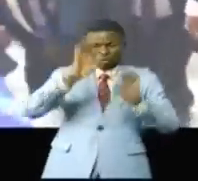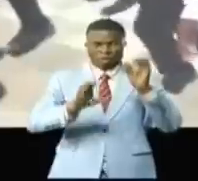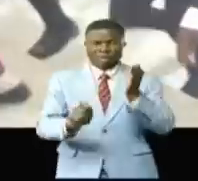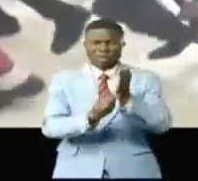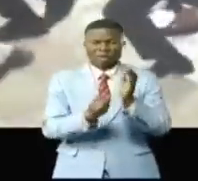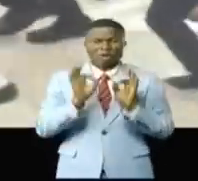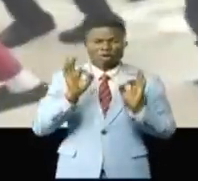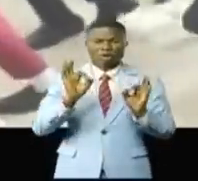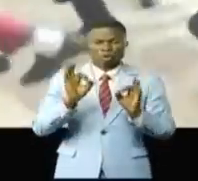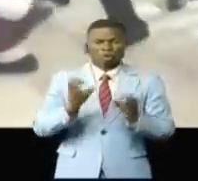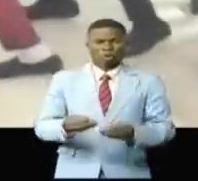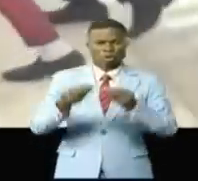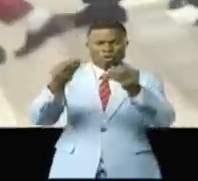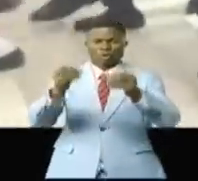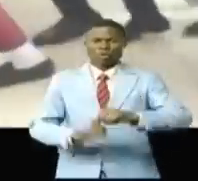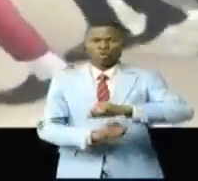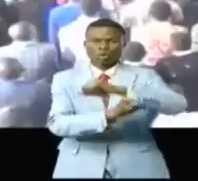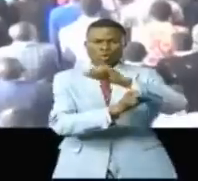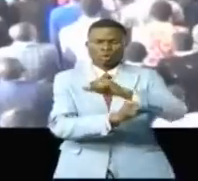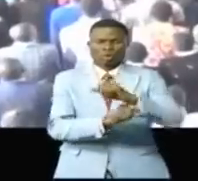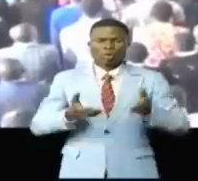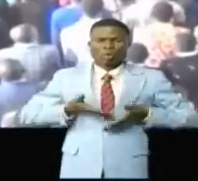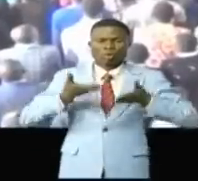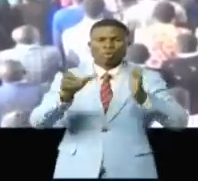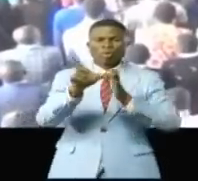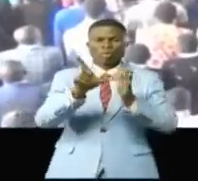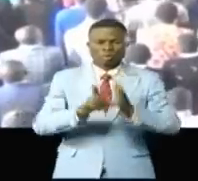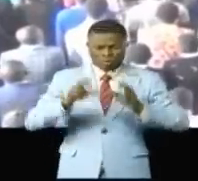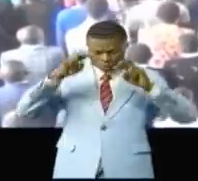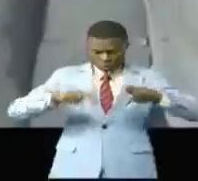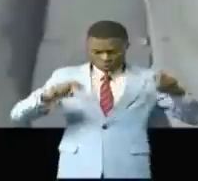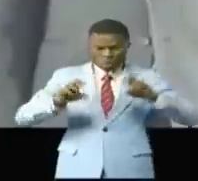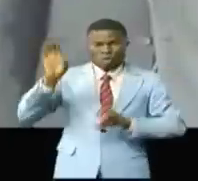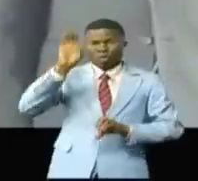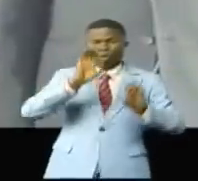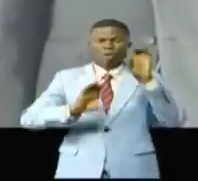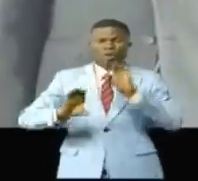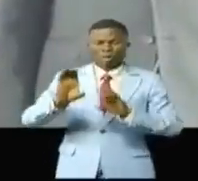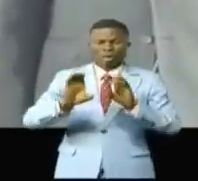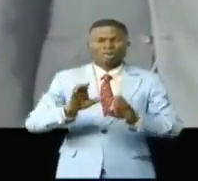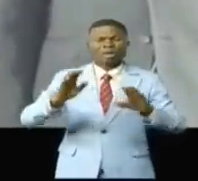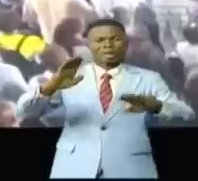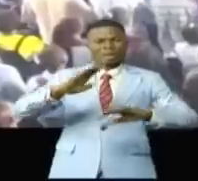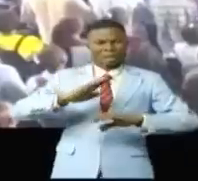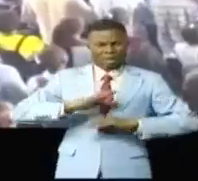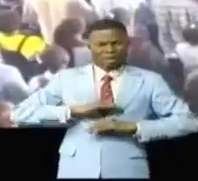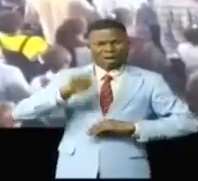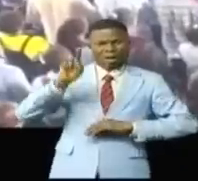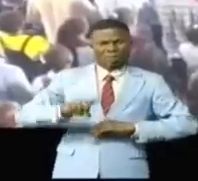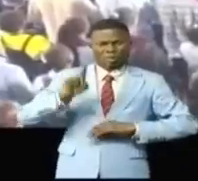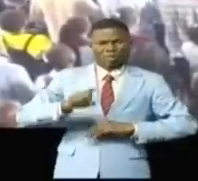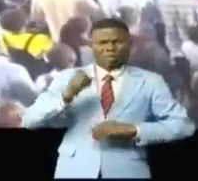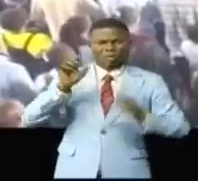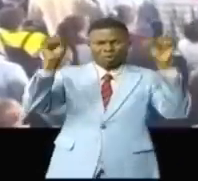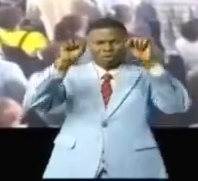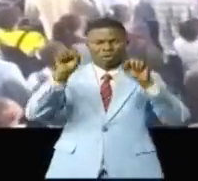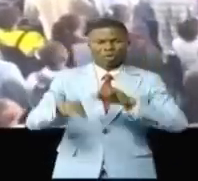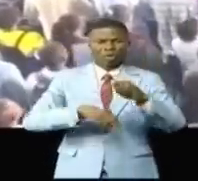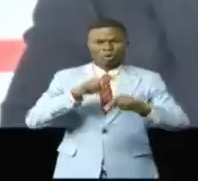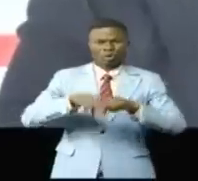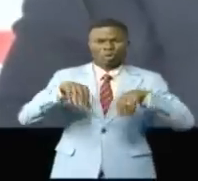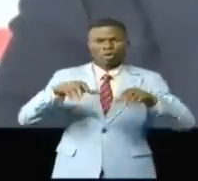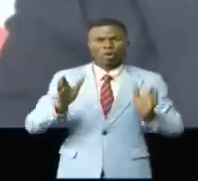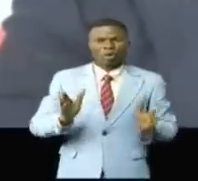technologique apporte son soutien à la proposition de loi sur la recherche scientifique qui vient répondre au défi d'adéquation du système normatif